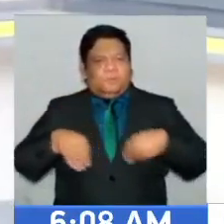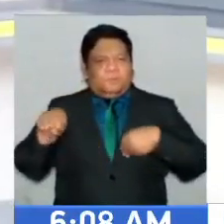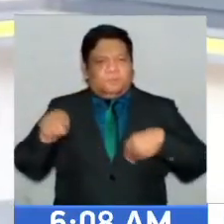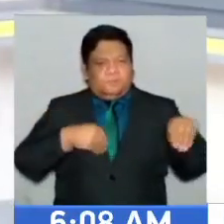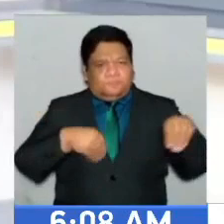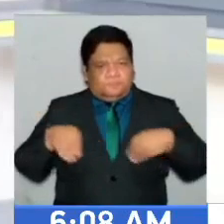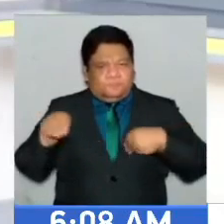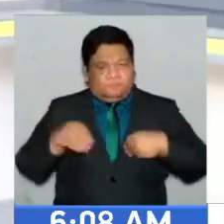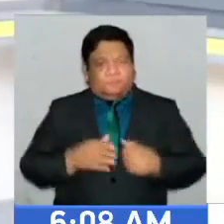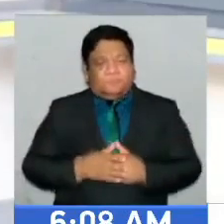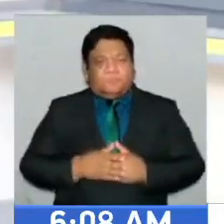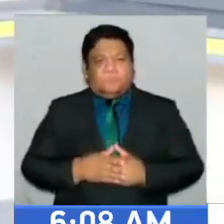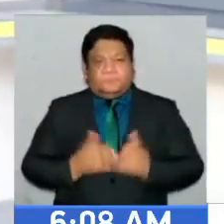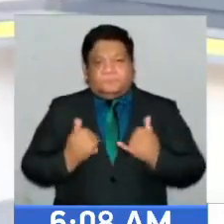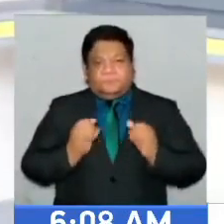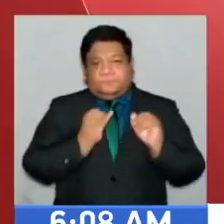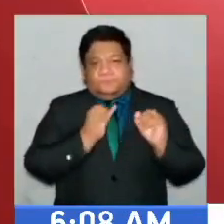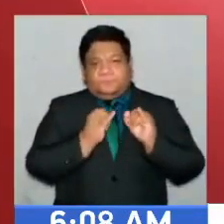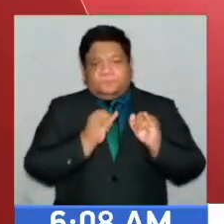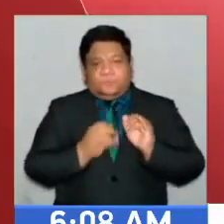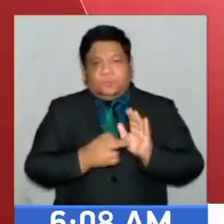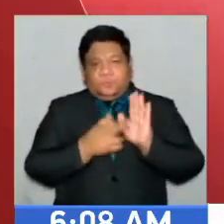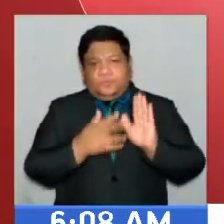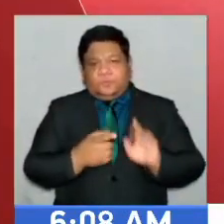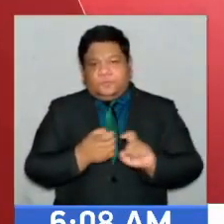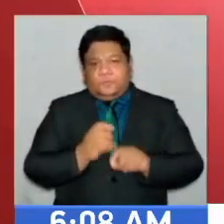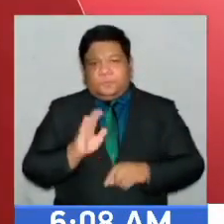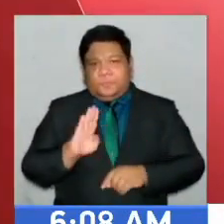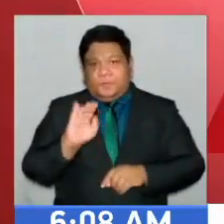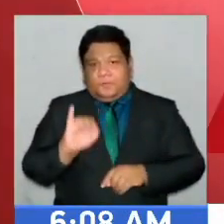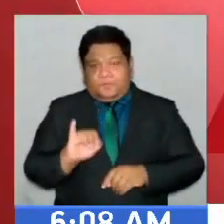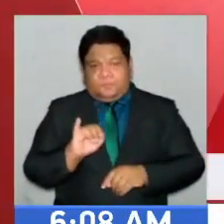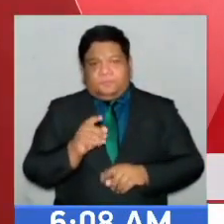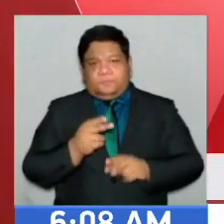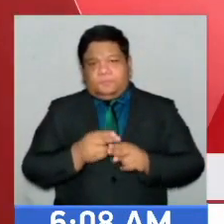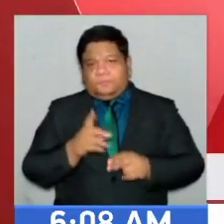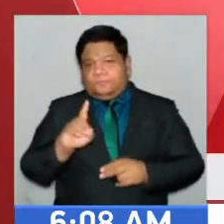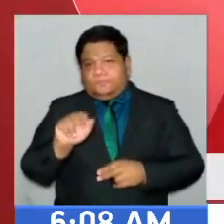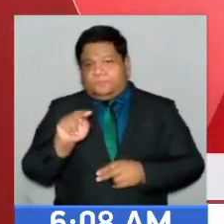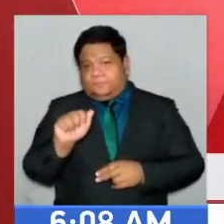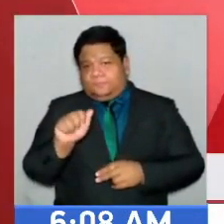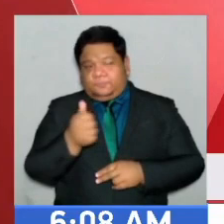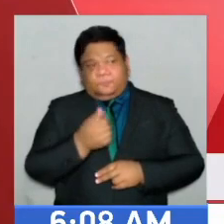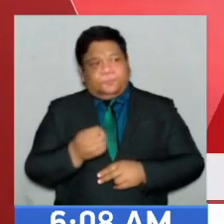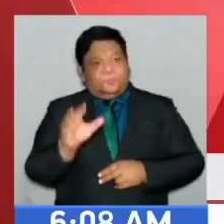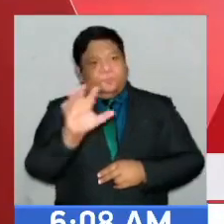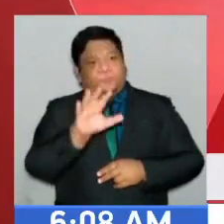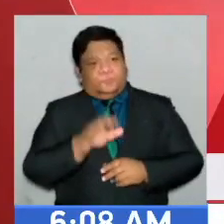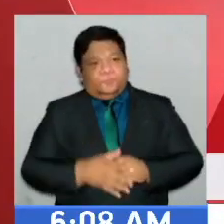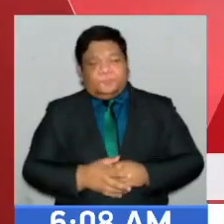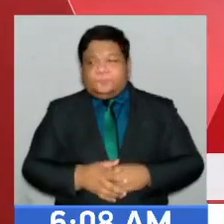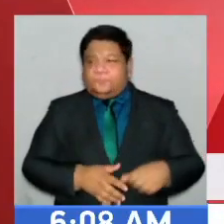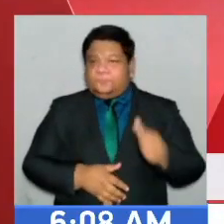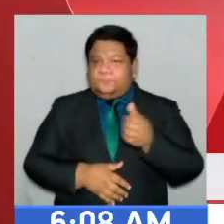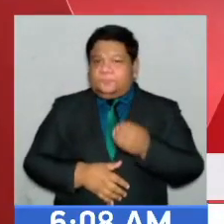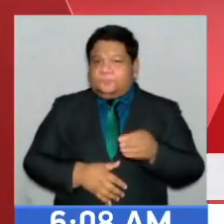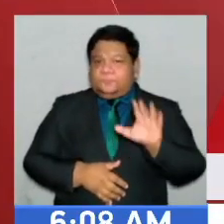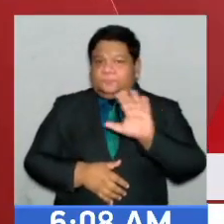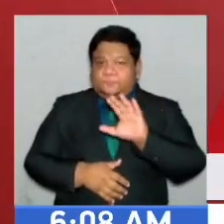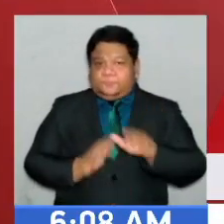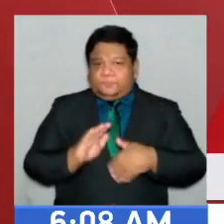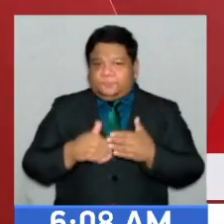Immigration spokesperson Dana Sandoval. Dana, good morning. Good morning, good morning, Igan. Good morning din sa lahat ng nanonood ng inyong